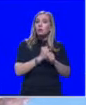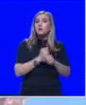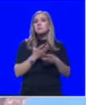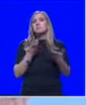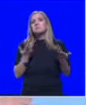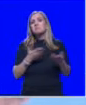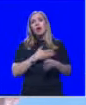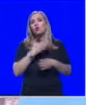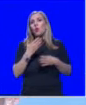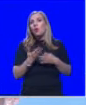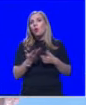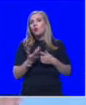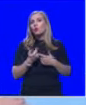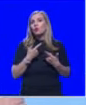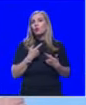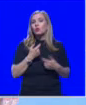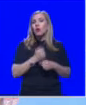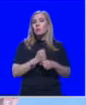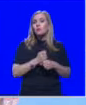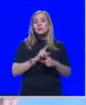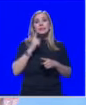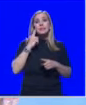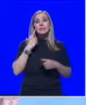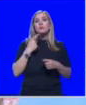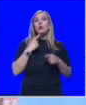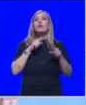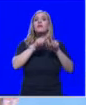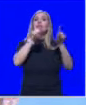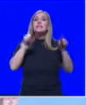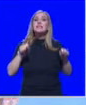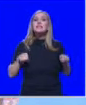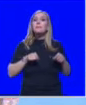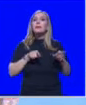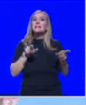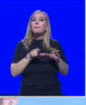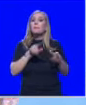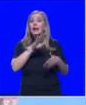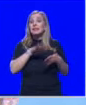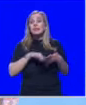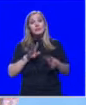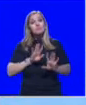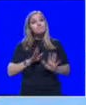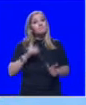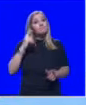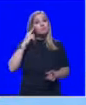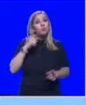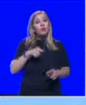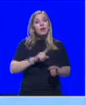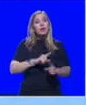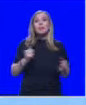работи, все пак става дума за човек, който е на списъка Магницки. Господин и Харизанов, това няма да е лесно да